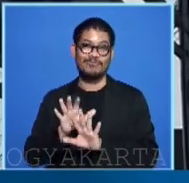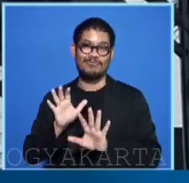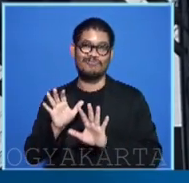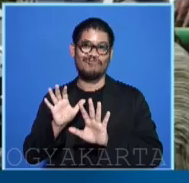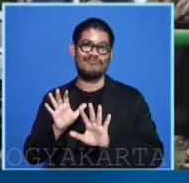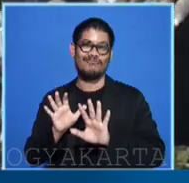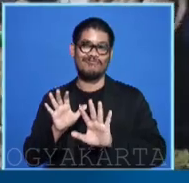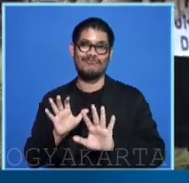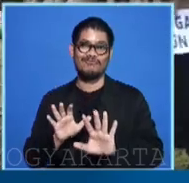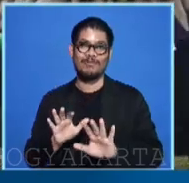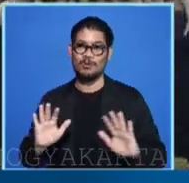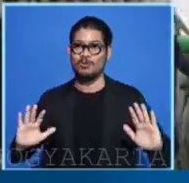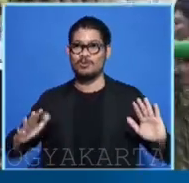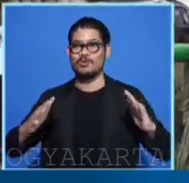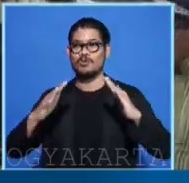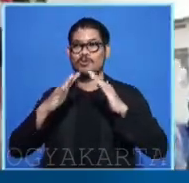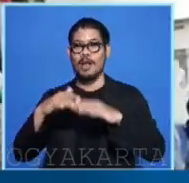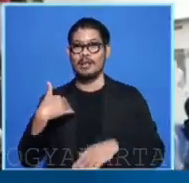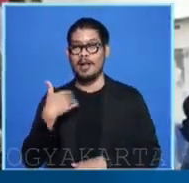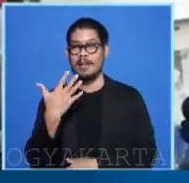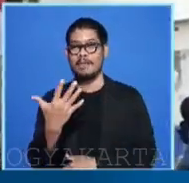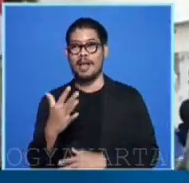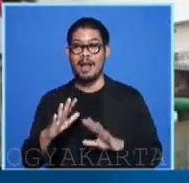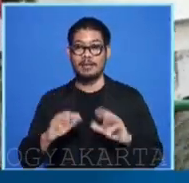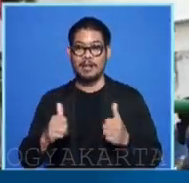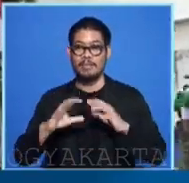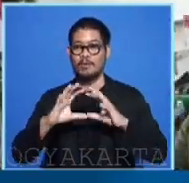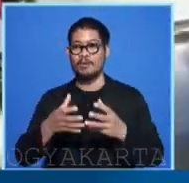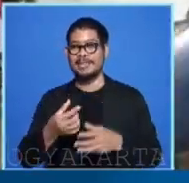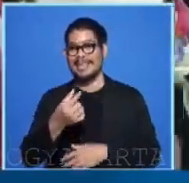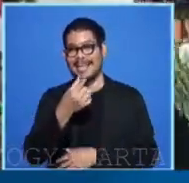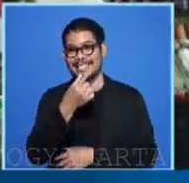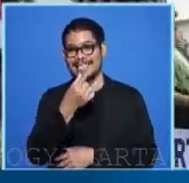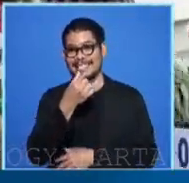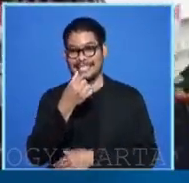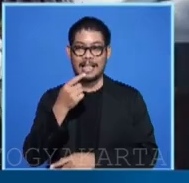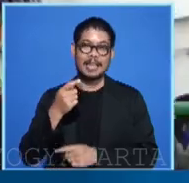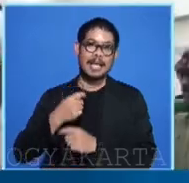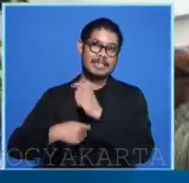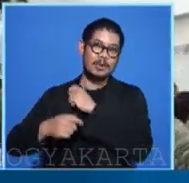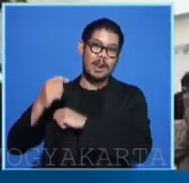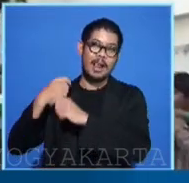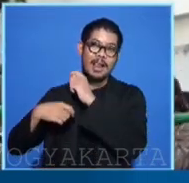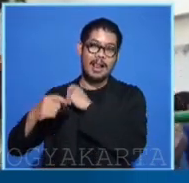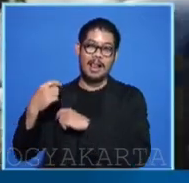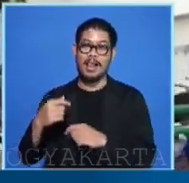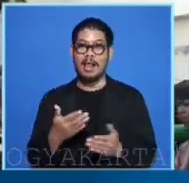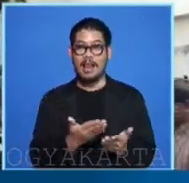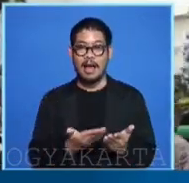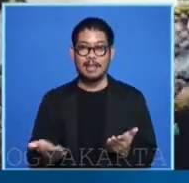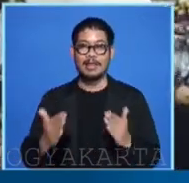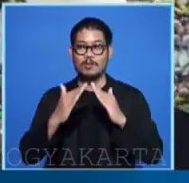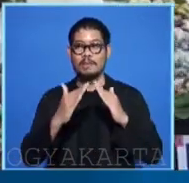5 gunungan yang berupa gunungan hasil bumi, jajanan tradisional khas, peralatan rumah tangga, hingga mainan anak